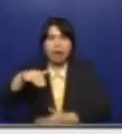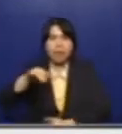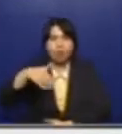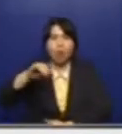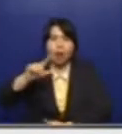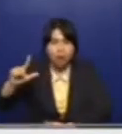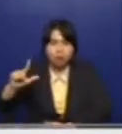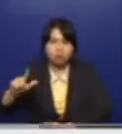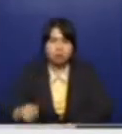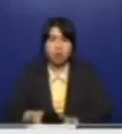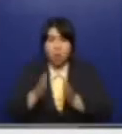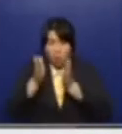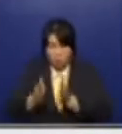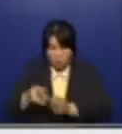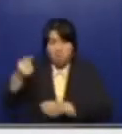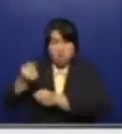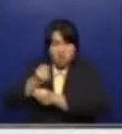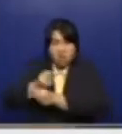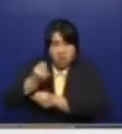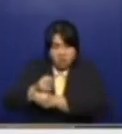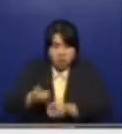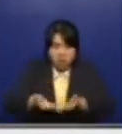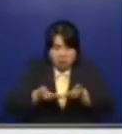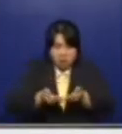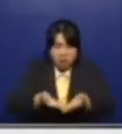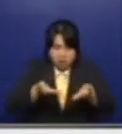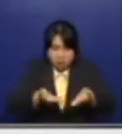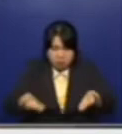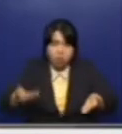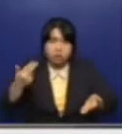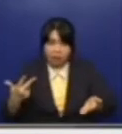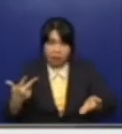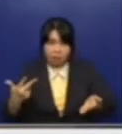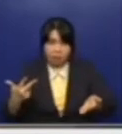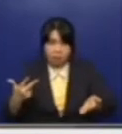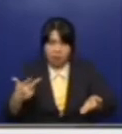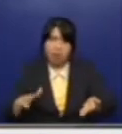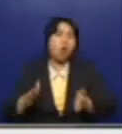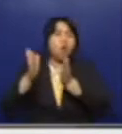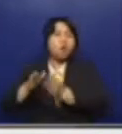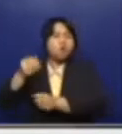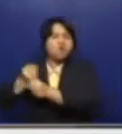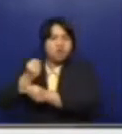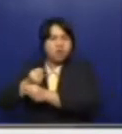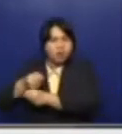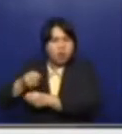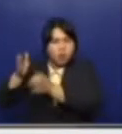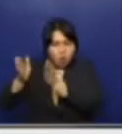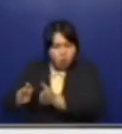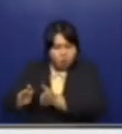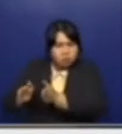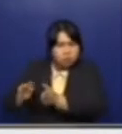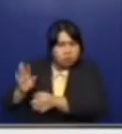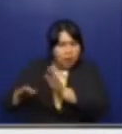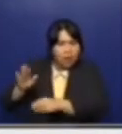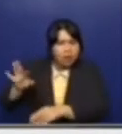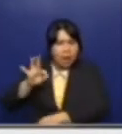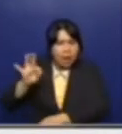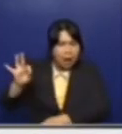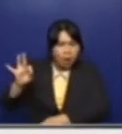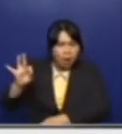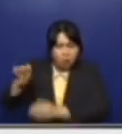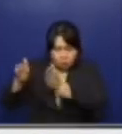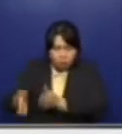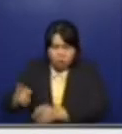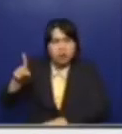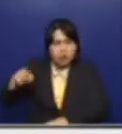ต้องเอาคนไปฝึกเรือ3ลำเนี่ยเอาคนโอดคนไปฝึกไม่ต่ำกว่า900ถึง 1,000 กว่า